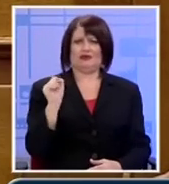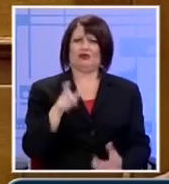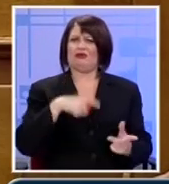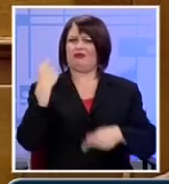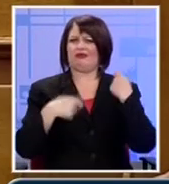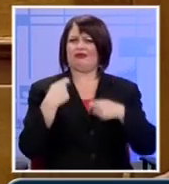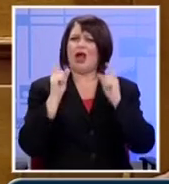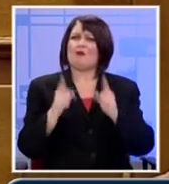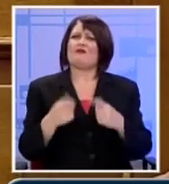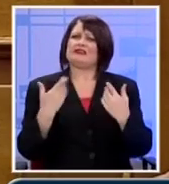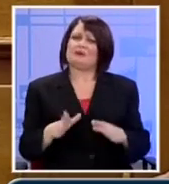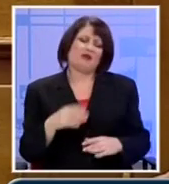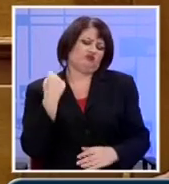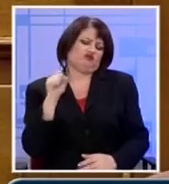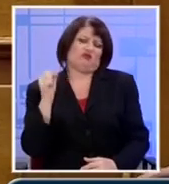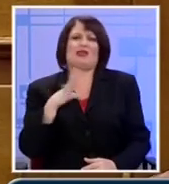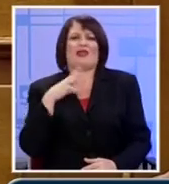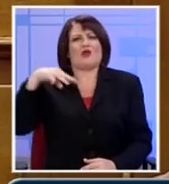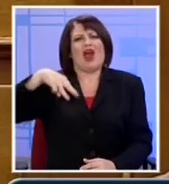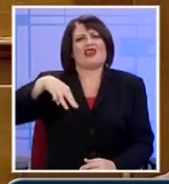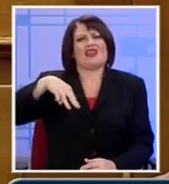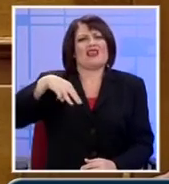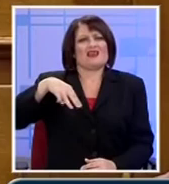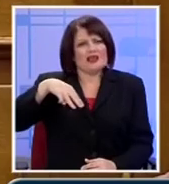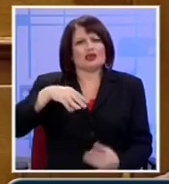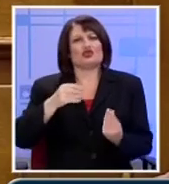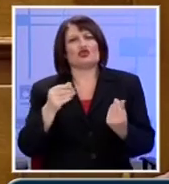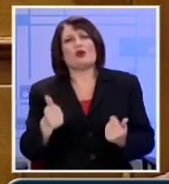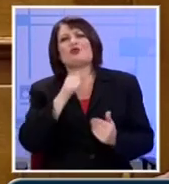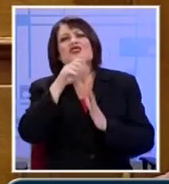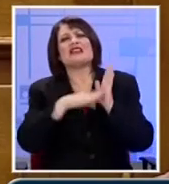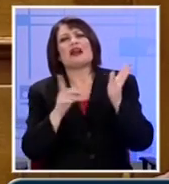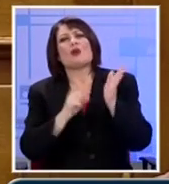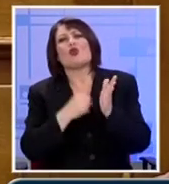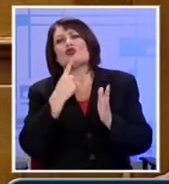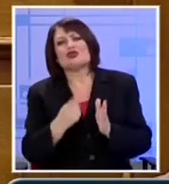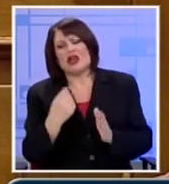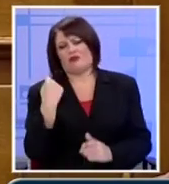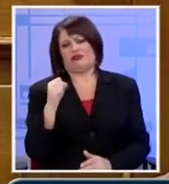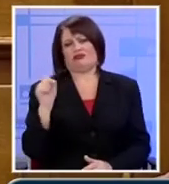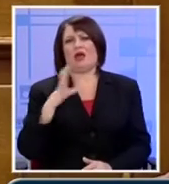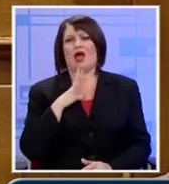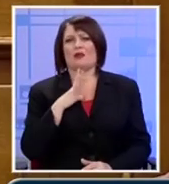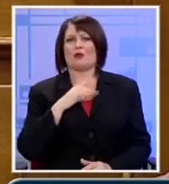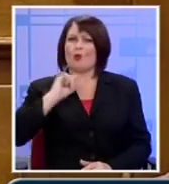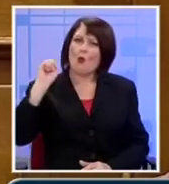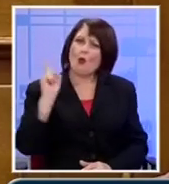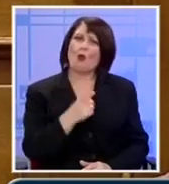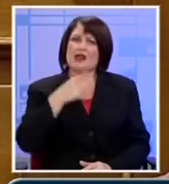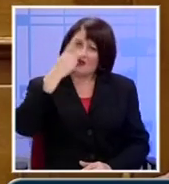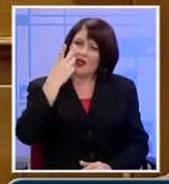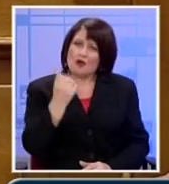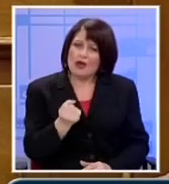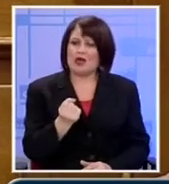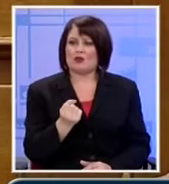αντιδρούν σε ληφθήσεις αποφάσεις και με τα μέσα που το Σύνταγμα και οι νόμοι ορίζουν. Όλοι έχουμε αυτό το αυτονόητο